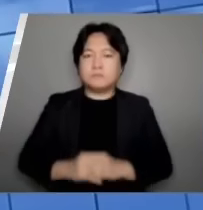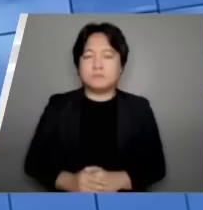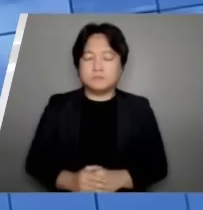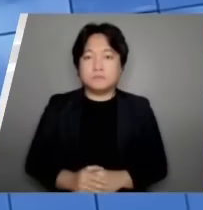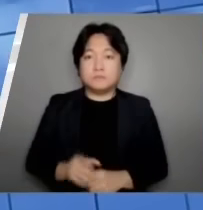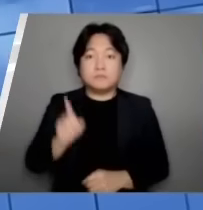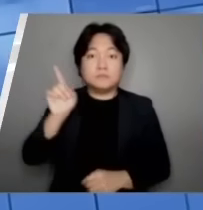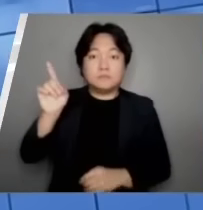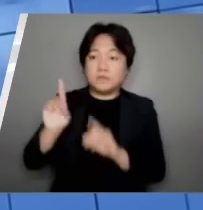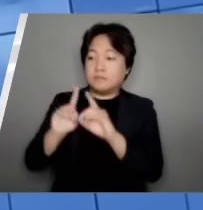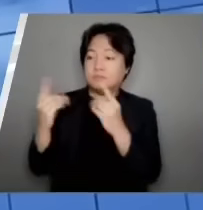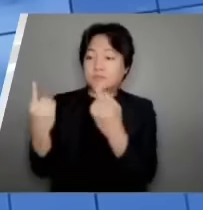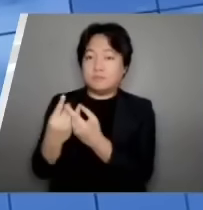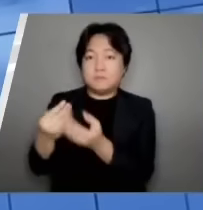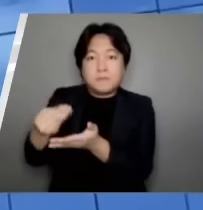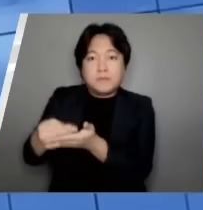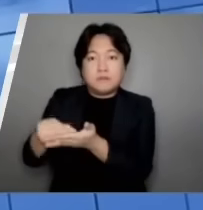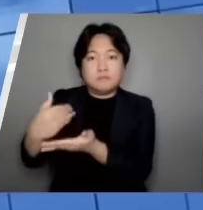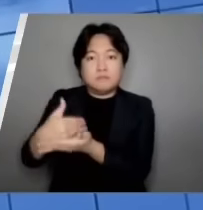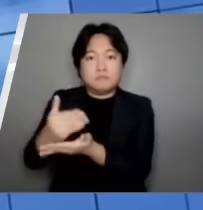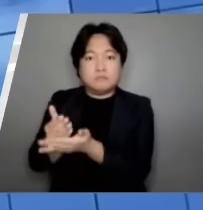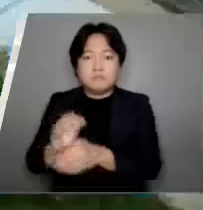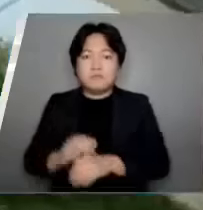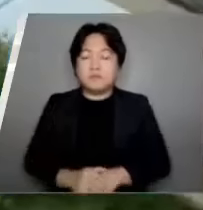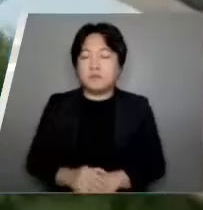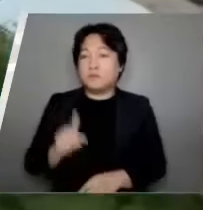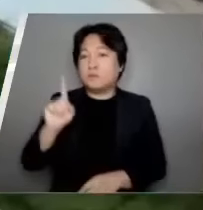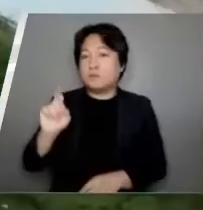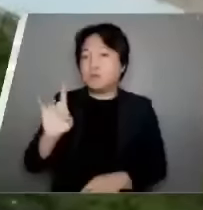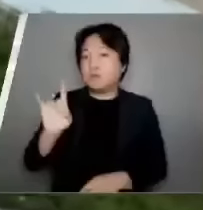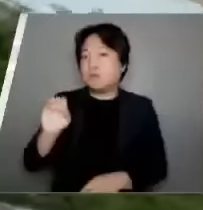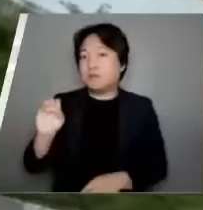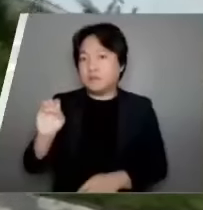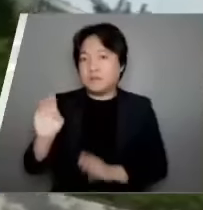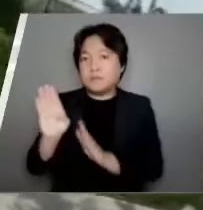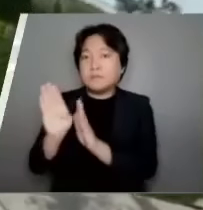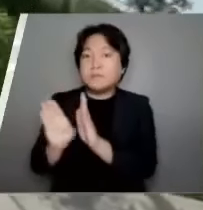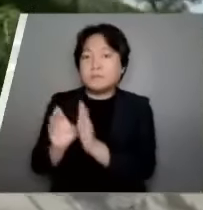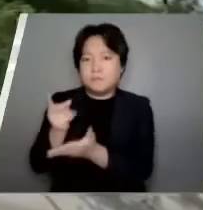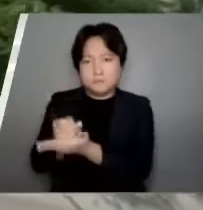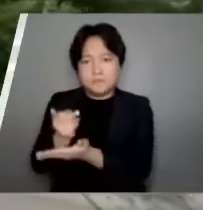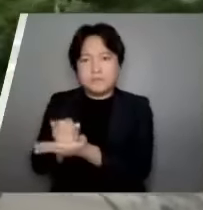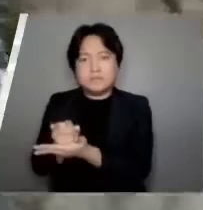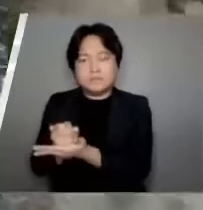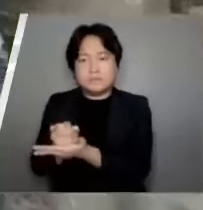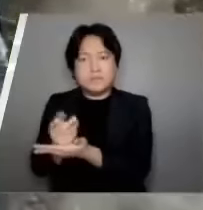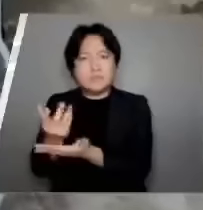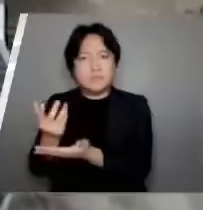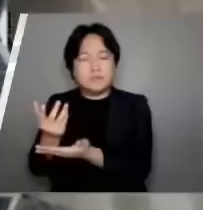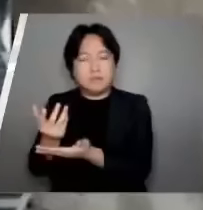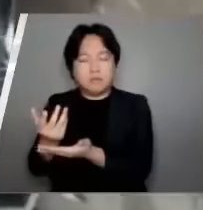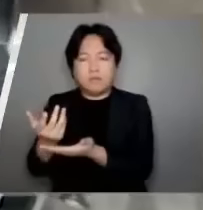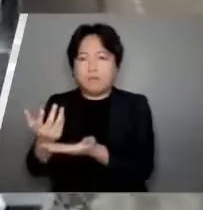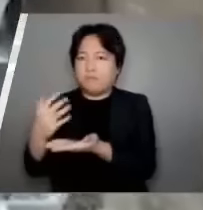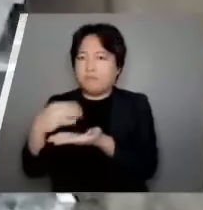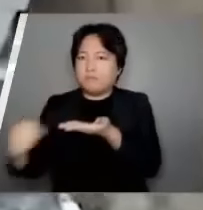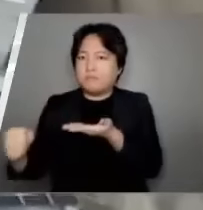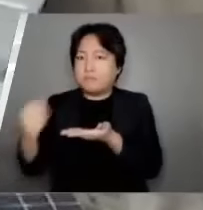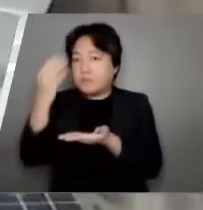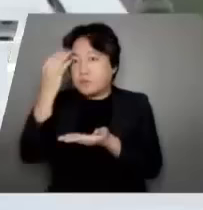180 billion pesos ang nawawala sa bansa sa isang taon dahil sa negatibong imahe ng mga pogo. Mas malaki